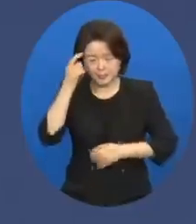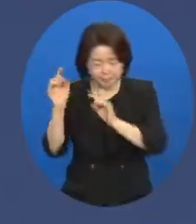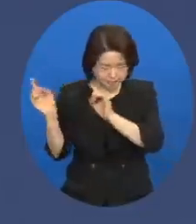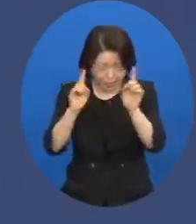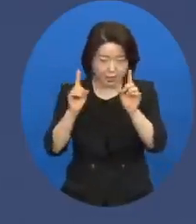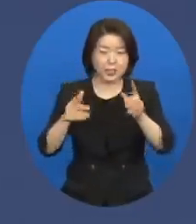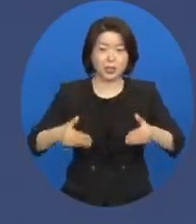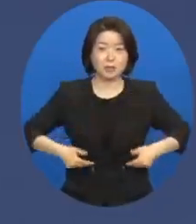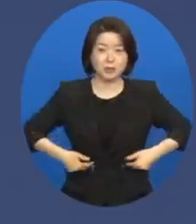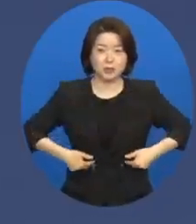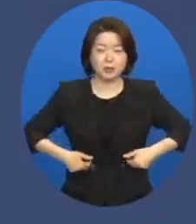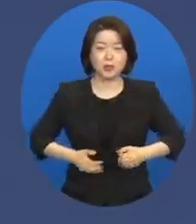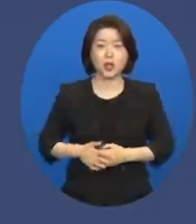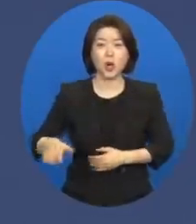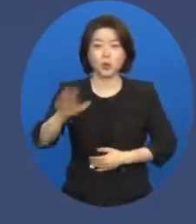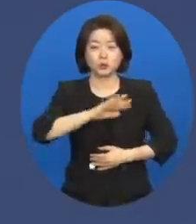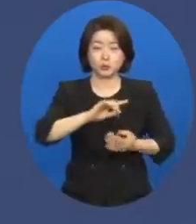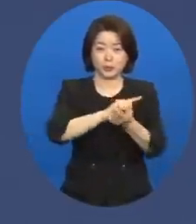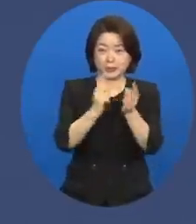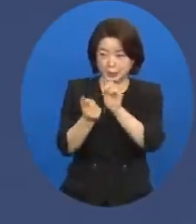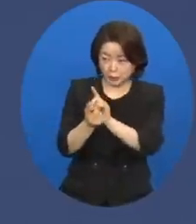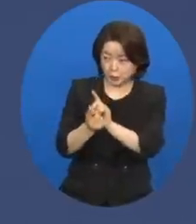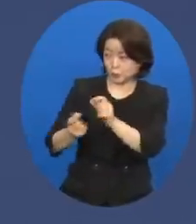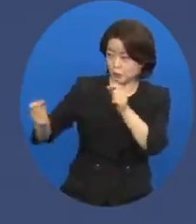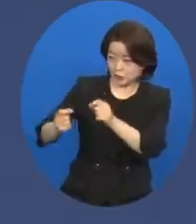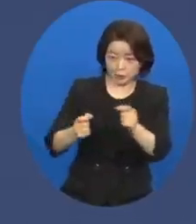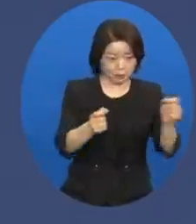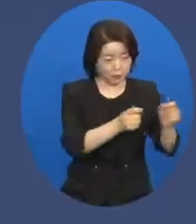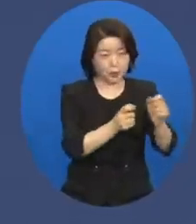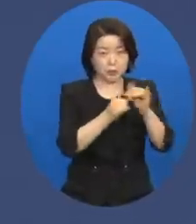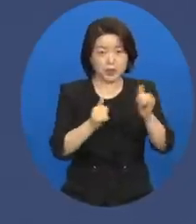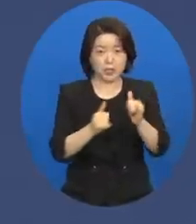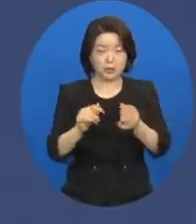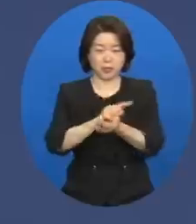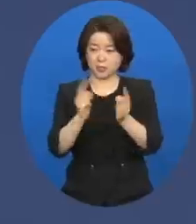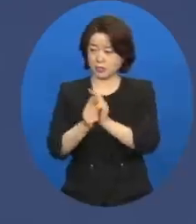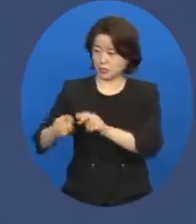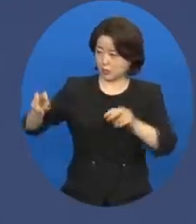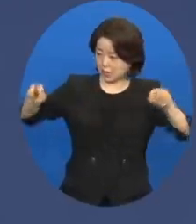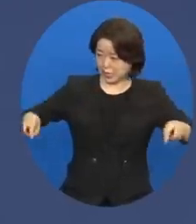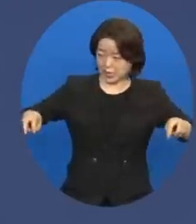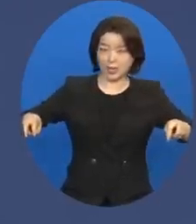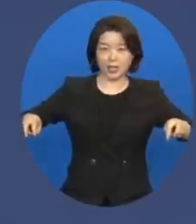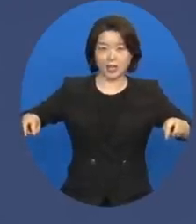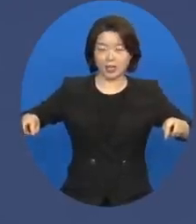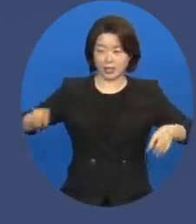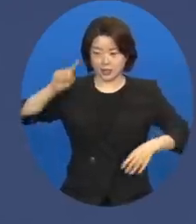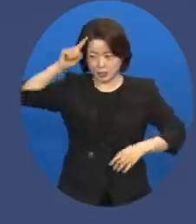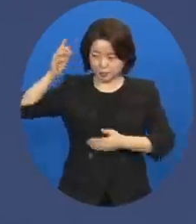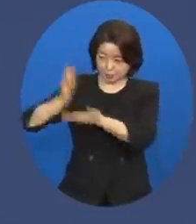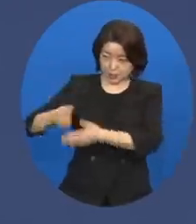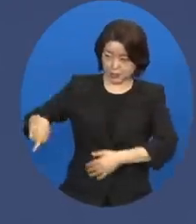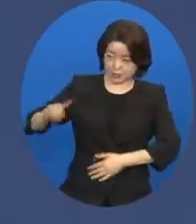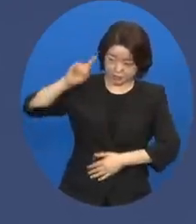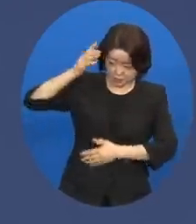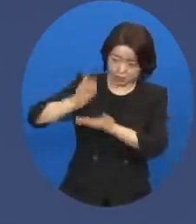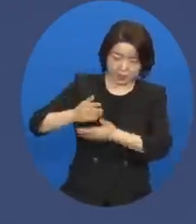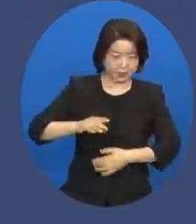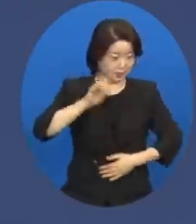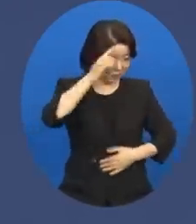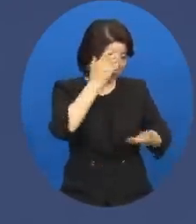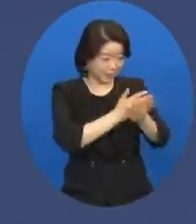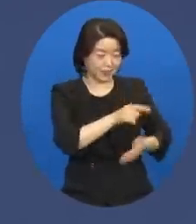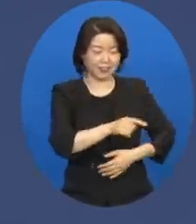차려야 되거든요. 그래서 우리 서로 옆에 계신 분에게도 서로 옆에 있지만 신경 끄시오. 그리고